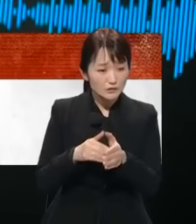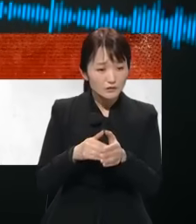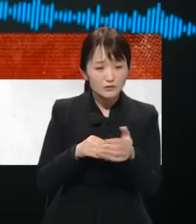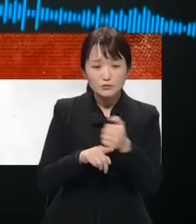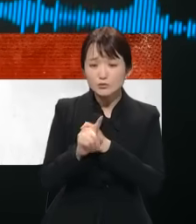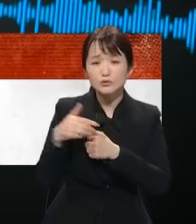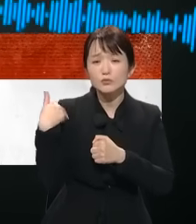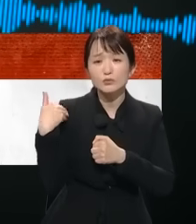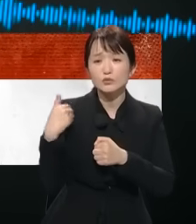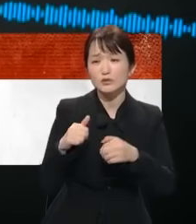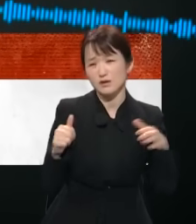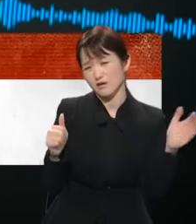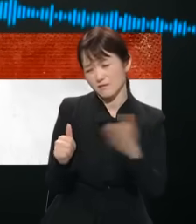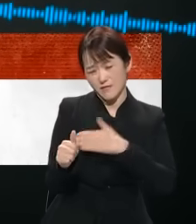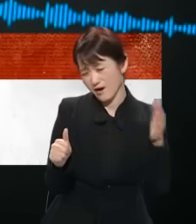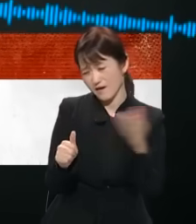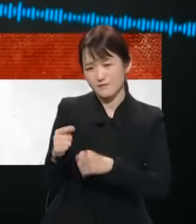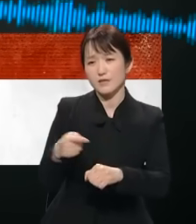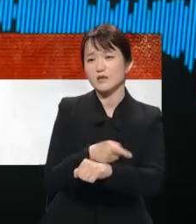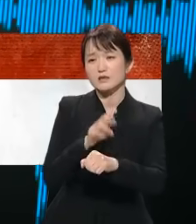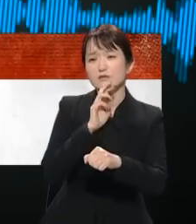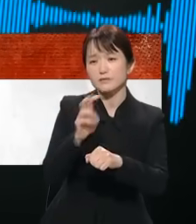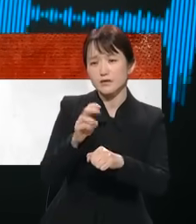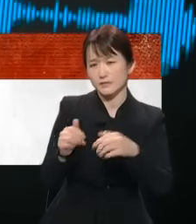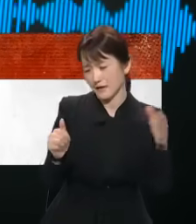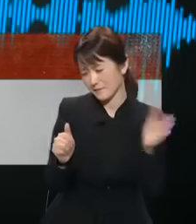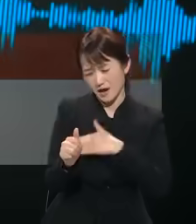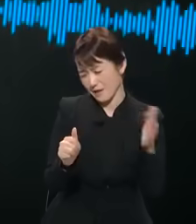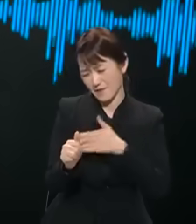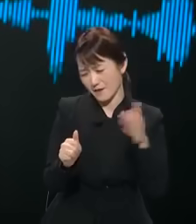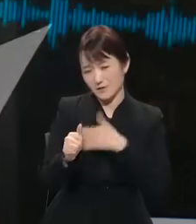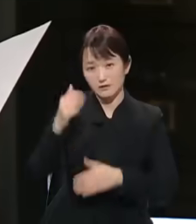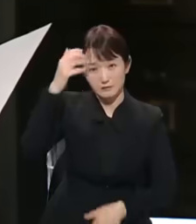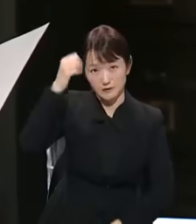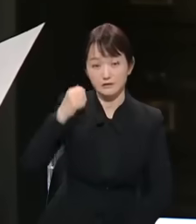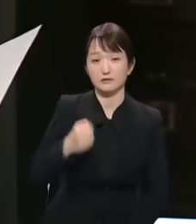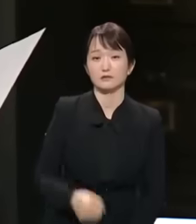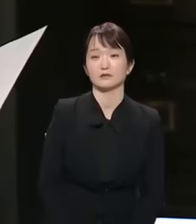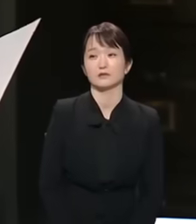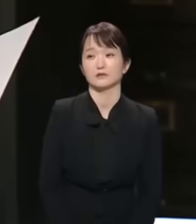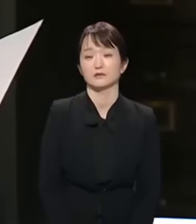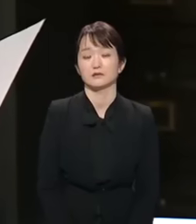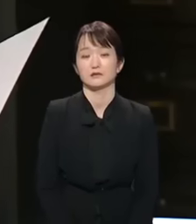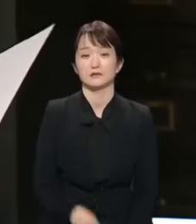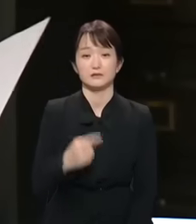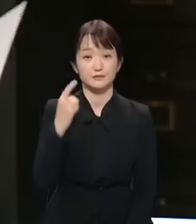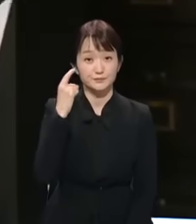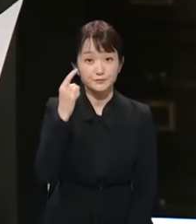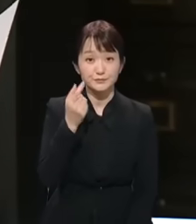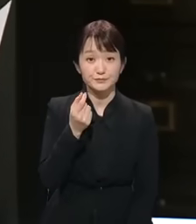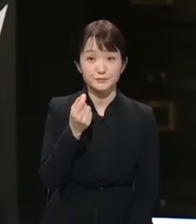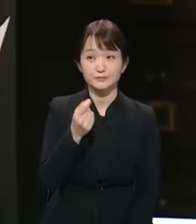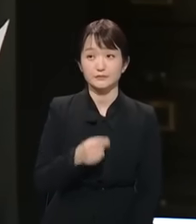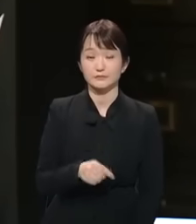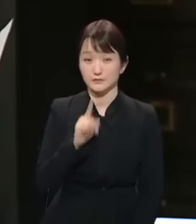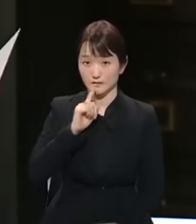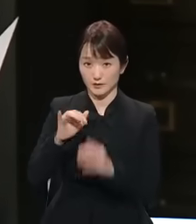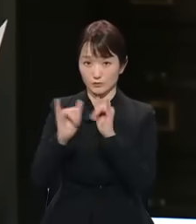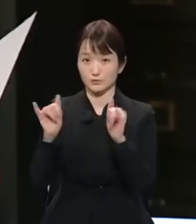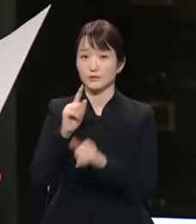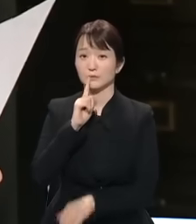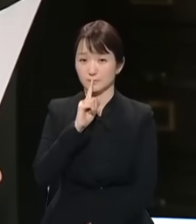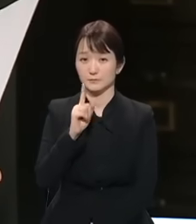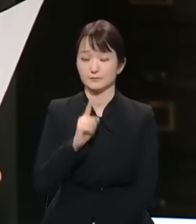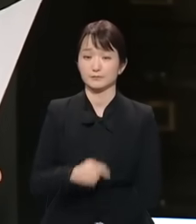그냥 한 시간 반 동안 계속 따귀를 맞았던 것만 기억합니다. 자, 뭐 들으신 것처럼 뭐 제보자의